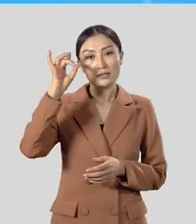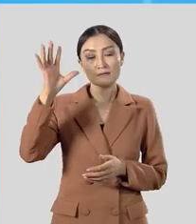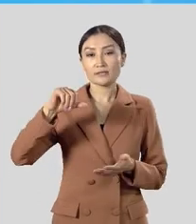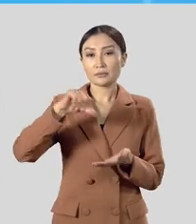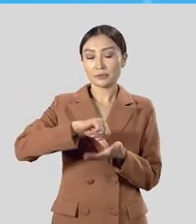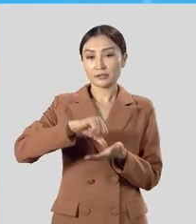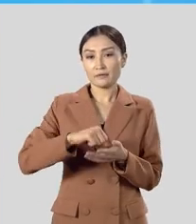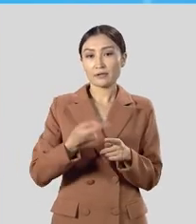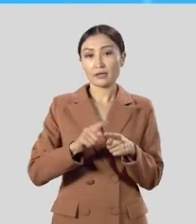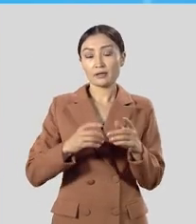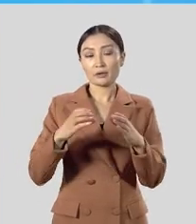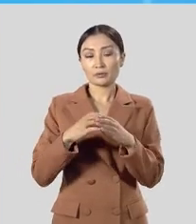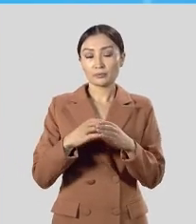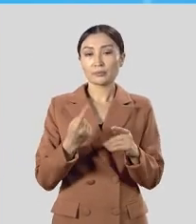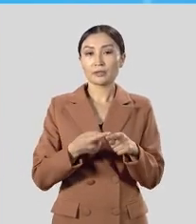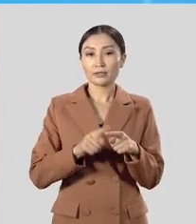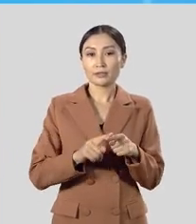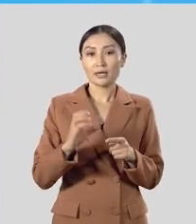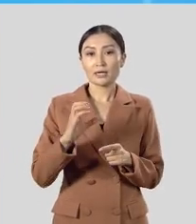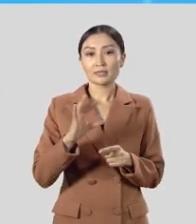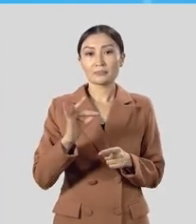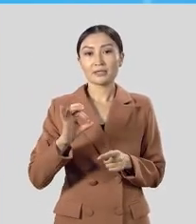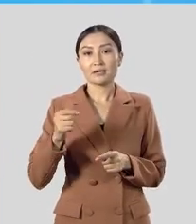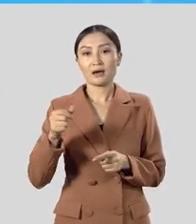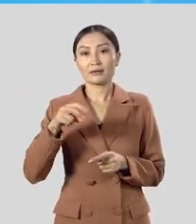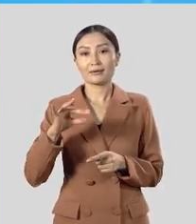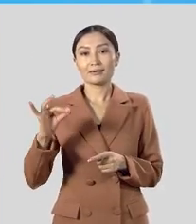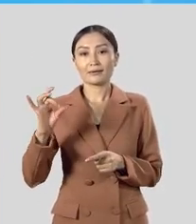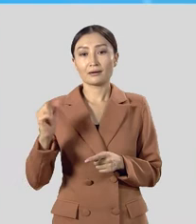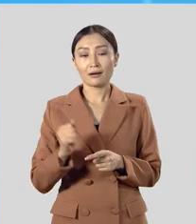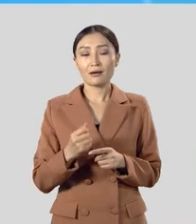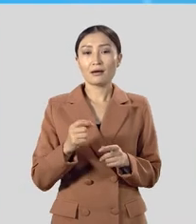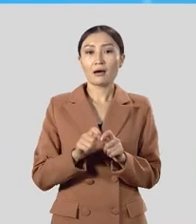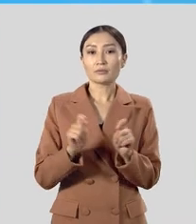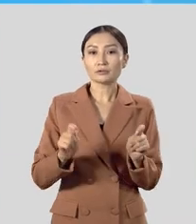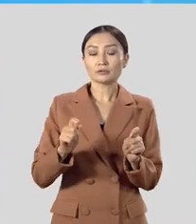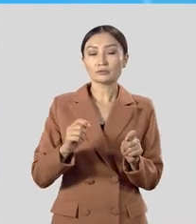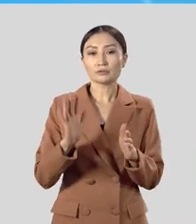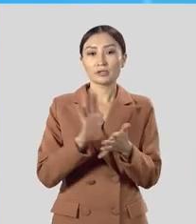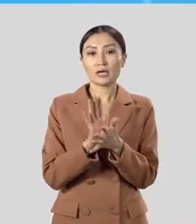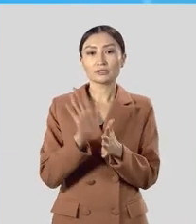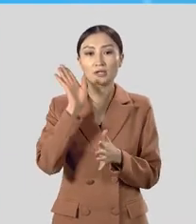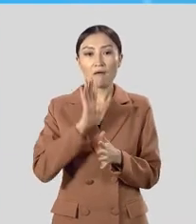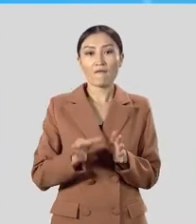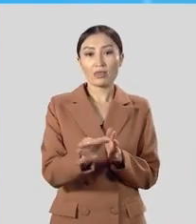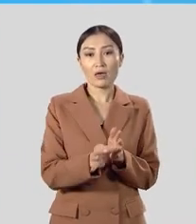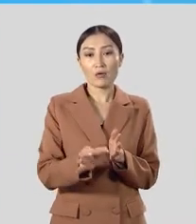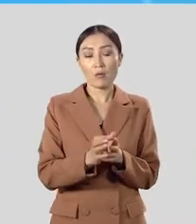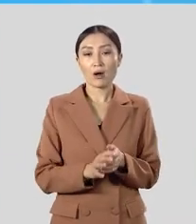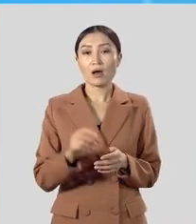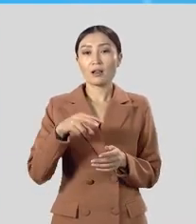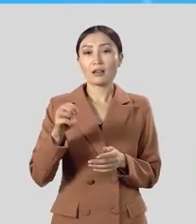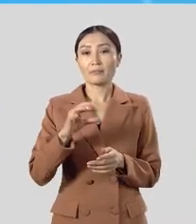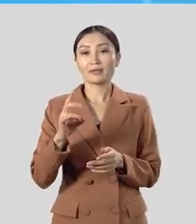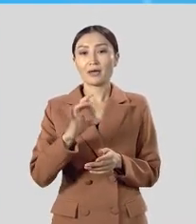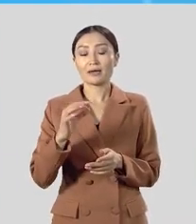Известные представители этой группы – это спирогира, образующая тину в пресноводных водоемах.